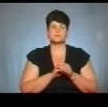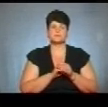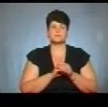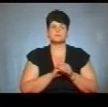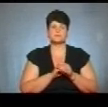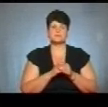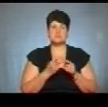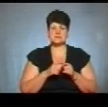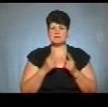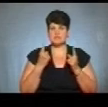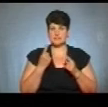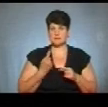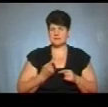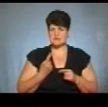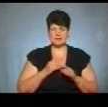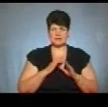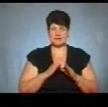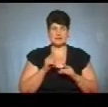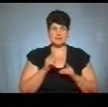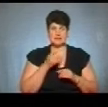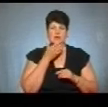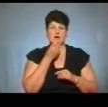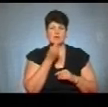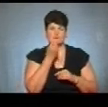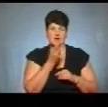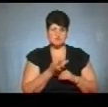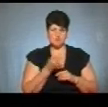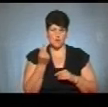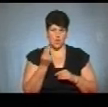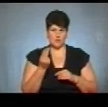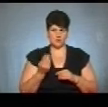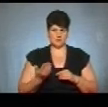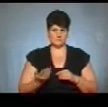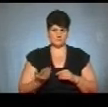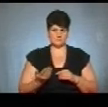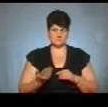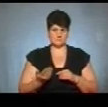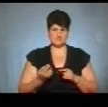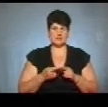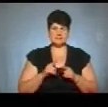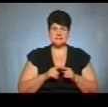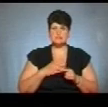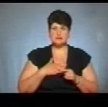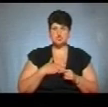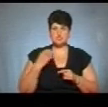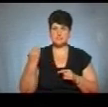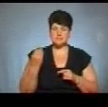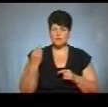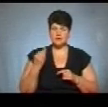І це велика майстерність, не тільки краса кольорів, а це наша історія